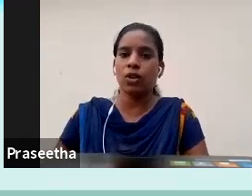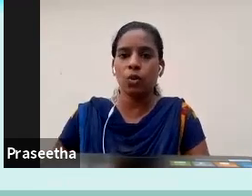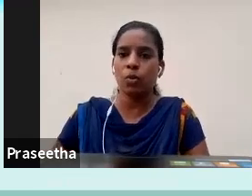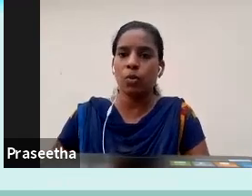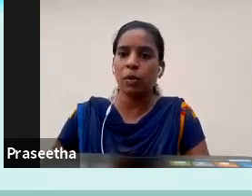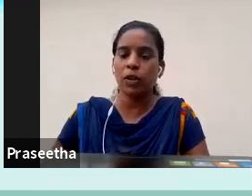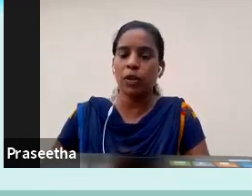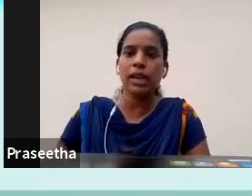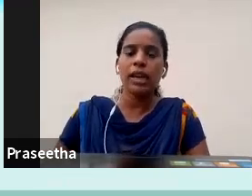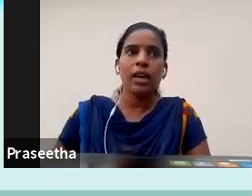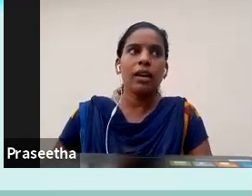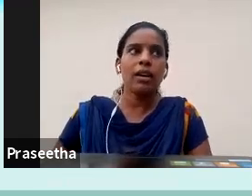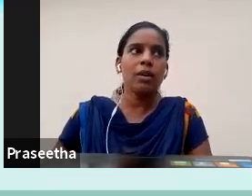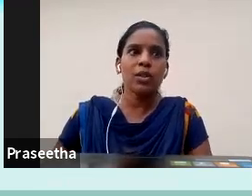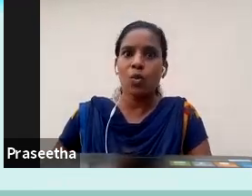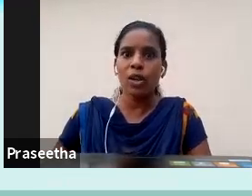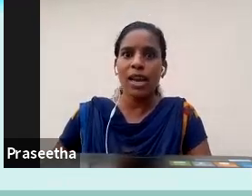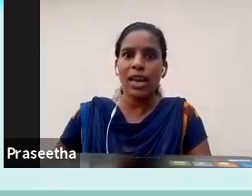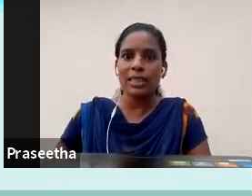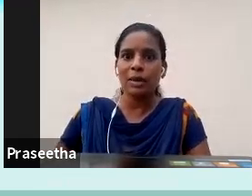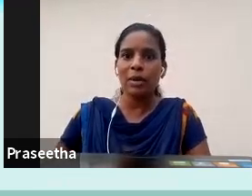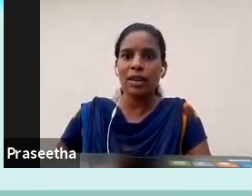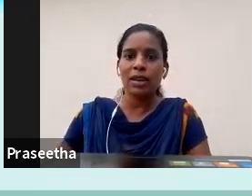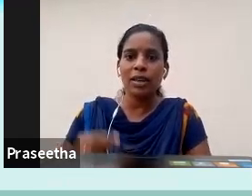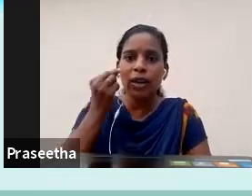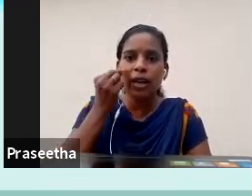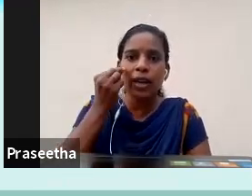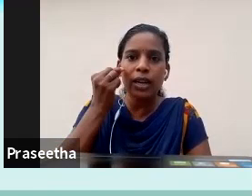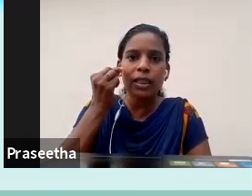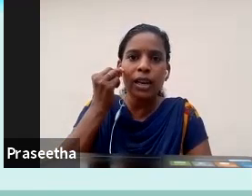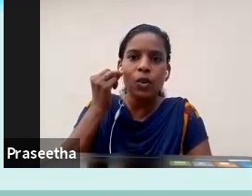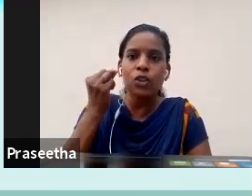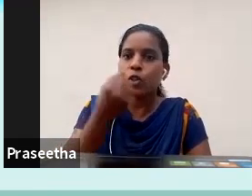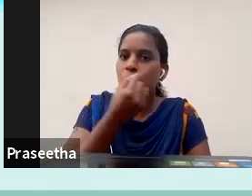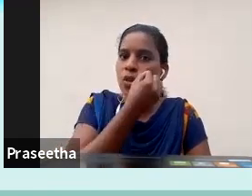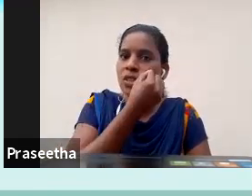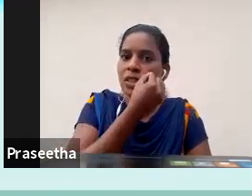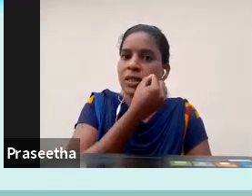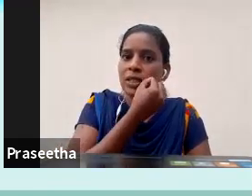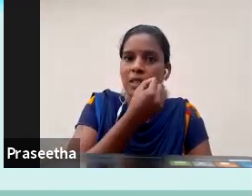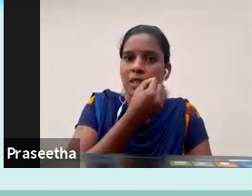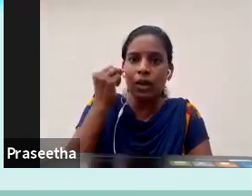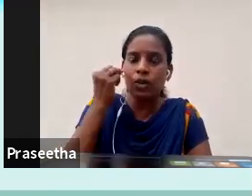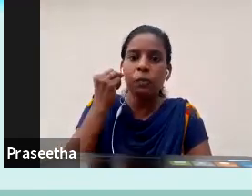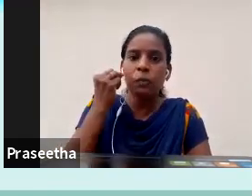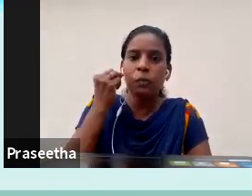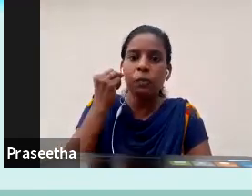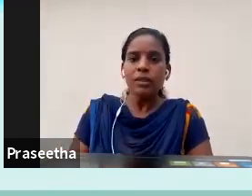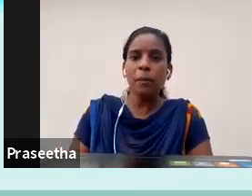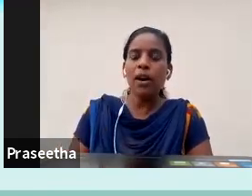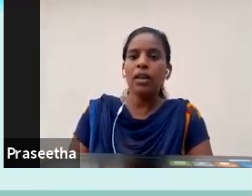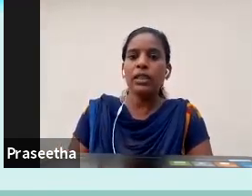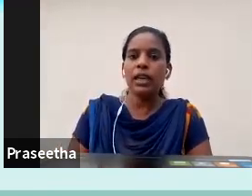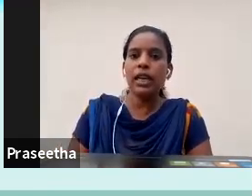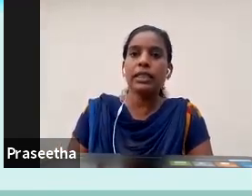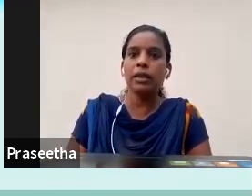സൈൻ രൂപപ്പെടുത്തും. ഇപ്പൊ എന്റെ സ്കൂളിലെ എച്ച് എമ്മിന് ഇവിടെ കറുത്ത കുറച്ച് സ്പോട്സ് ഉണ്ട്, സിസ്റ്റർ ആണ് കേട്ടോ.